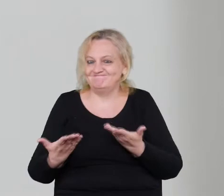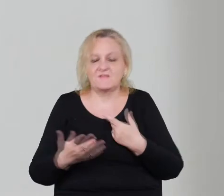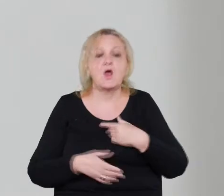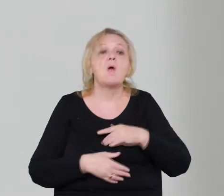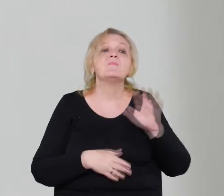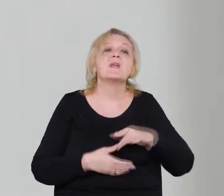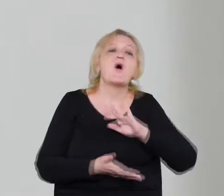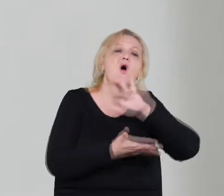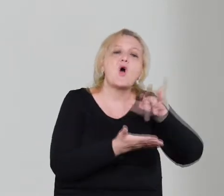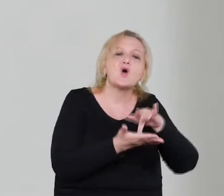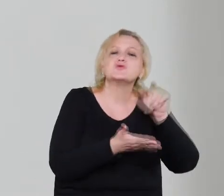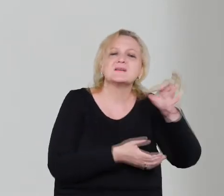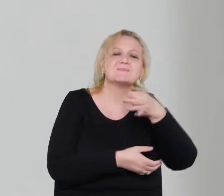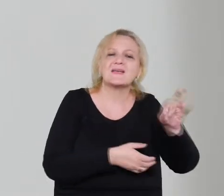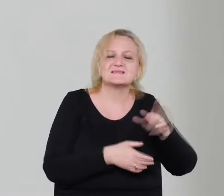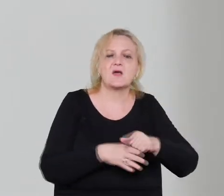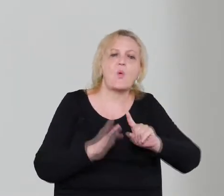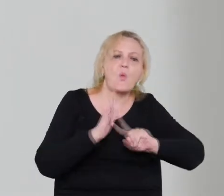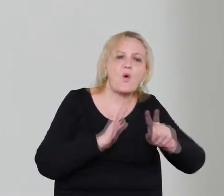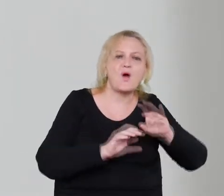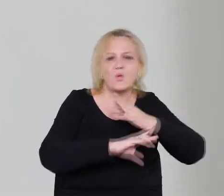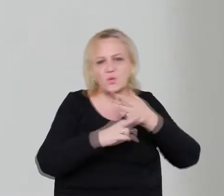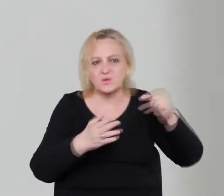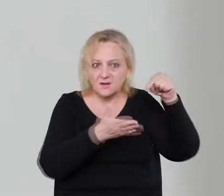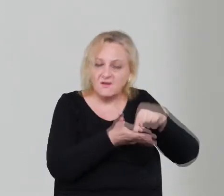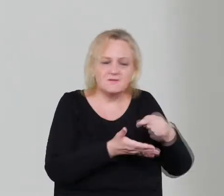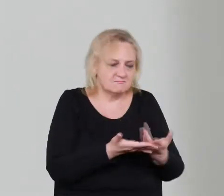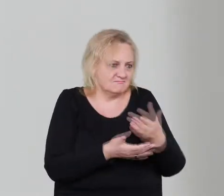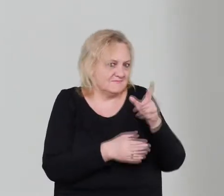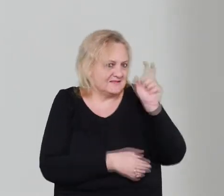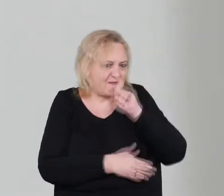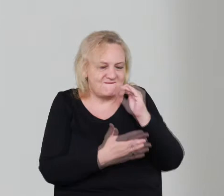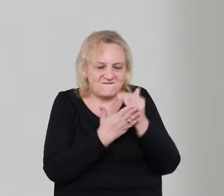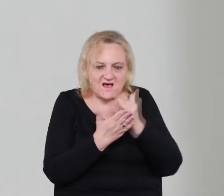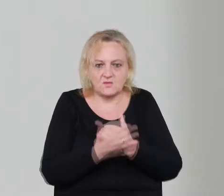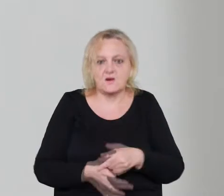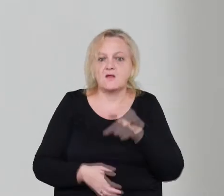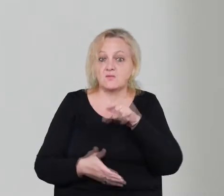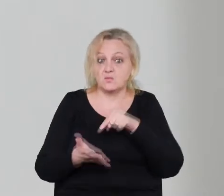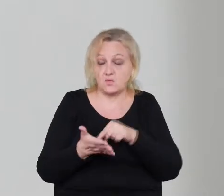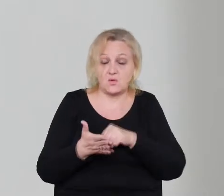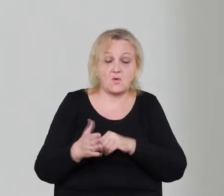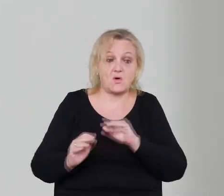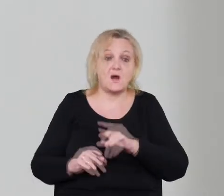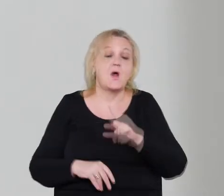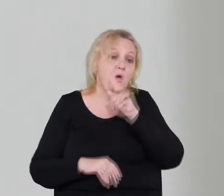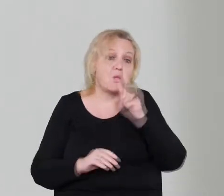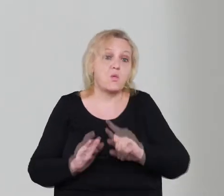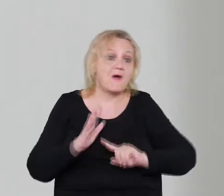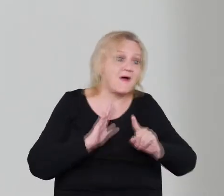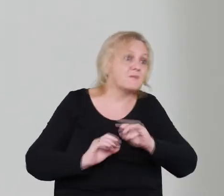ośrodkach dla uchodźców i tak dalej to są bardzo złe warunki bytowania i tak dalej i tak dalej strategia migracyjna Trzeba sobie jasno powiedzieć że